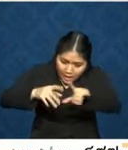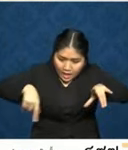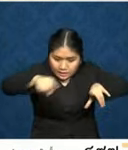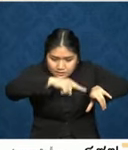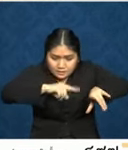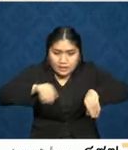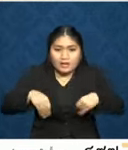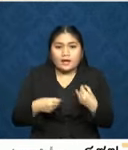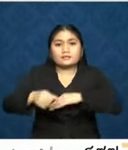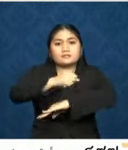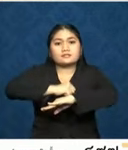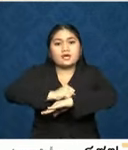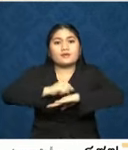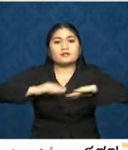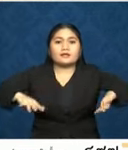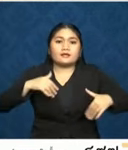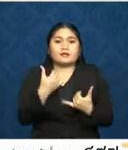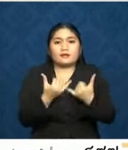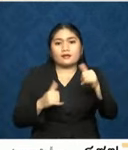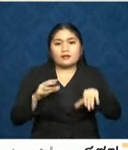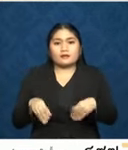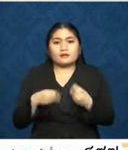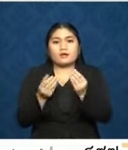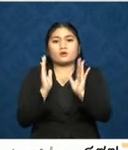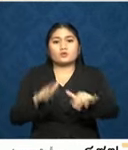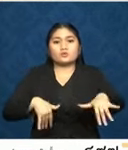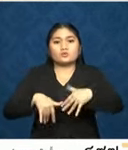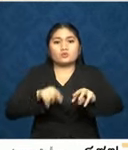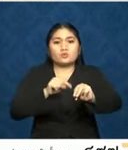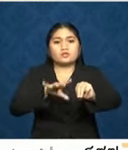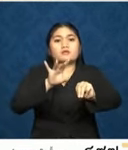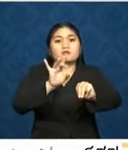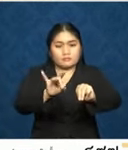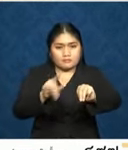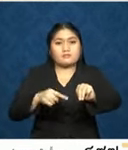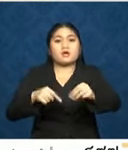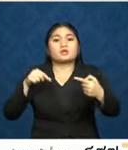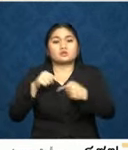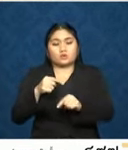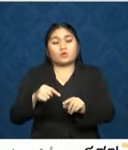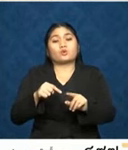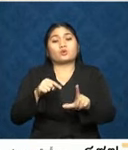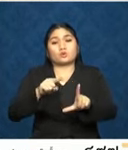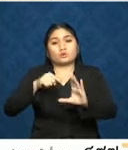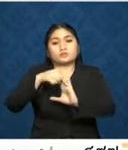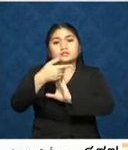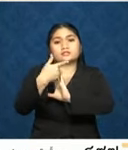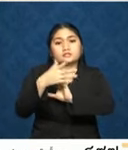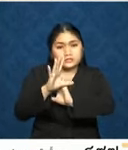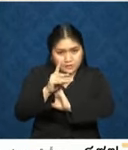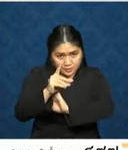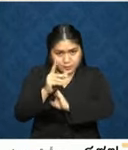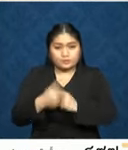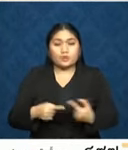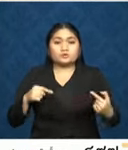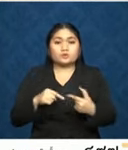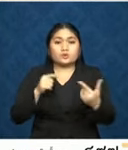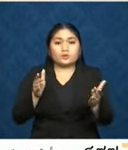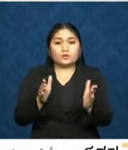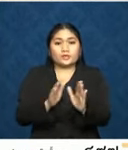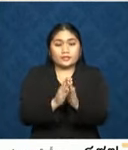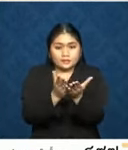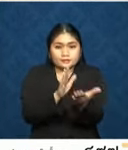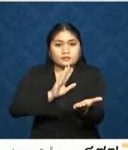เล่นให้กับประชาชนพี่น้องบ้านหนองปลาโดหมู่ 8ตำบลชีลองอำเภอเมืองจังหวัดชัยภูมิอ้างตามหนังสือของ